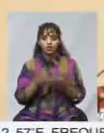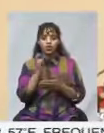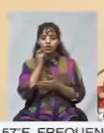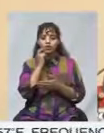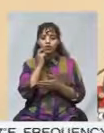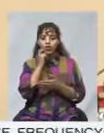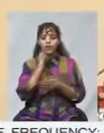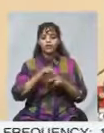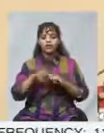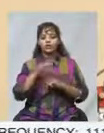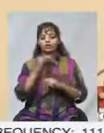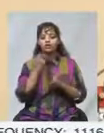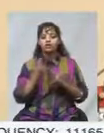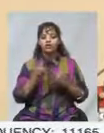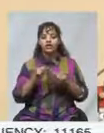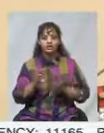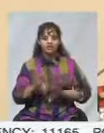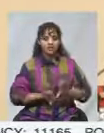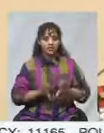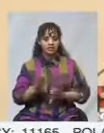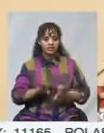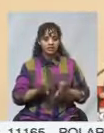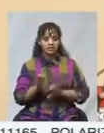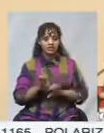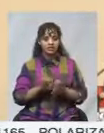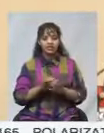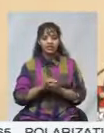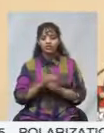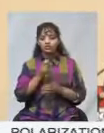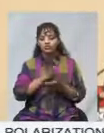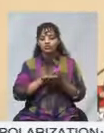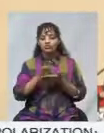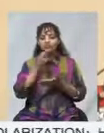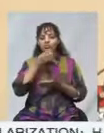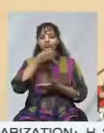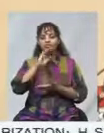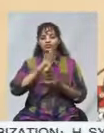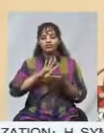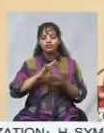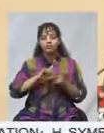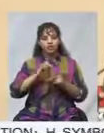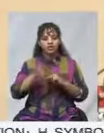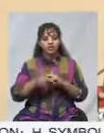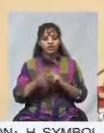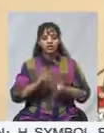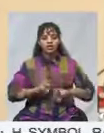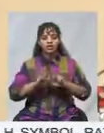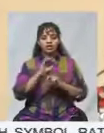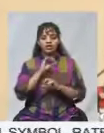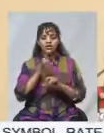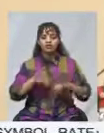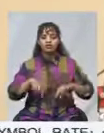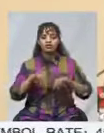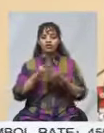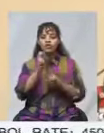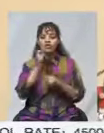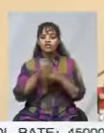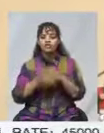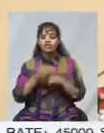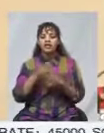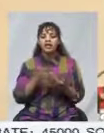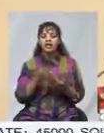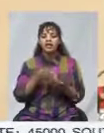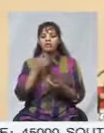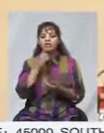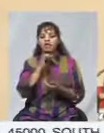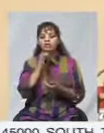ፕሮጀክትና ሙከራ የሚካሄድበት የቀረሶ ንጹህ መጠጥ ውሃ ፕሮጀክት የወረዳውንና የዞኑን የውሃ ሽፋን ቀላል